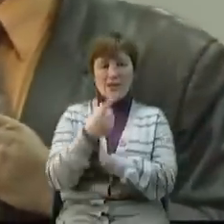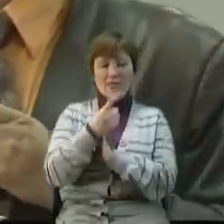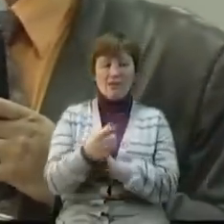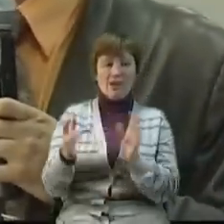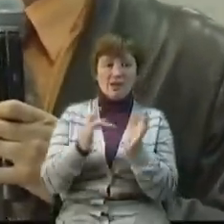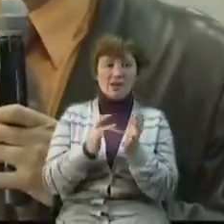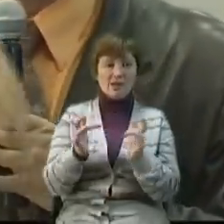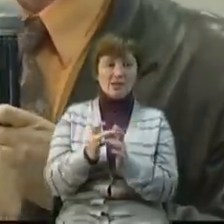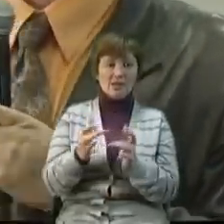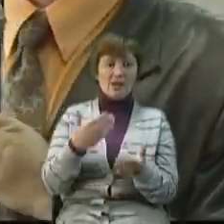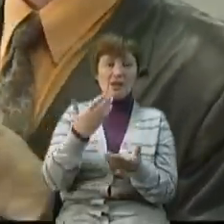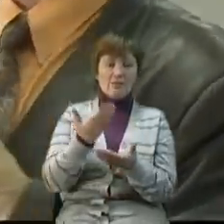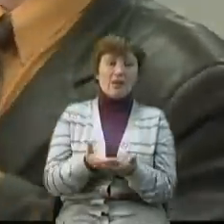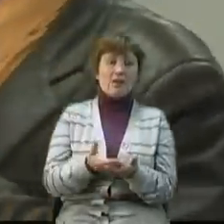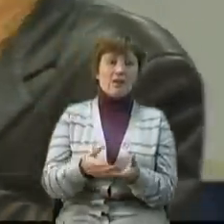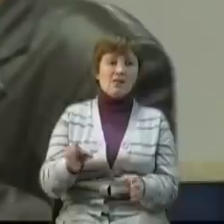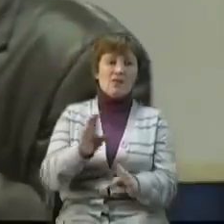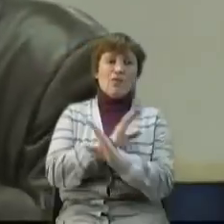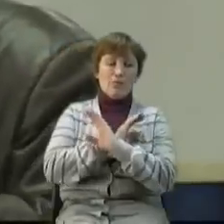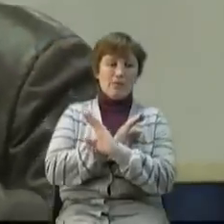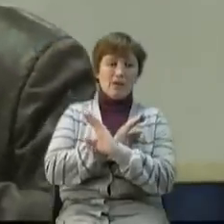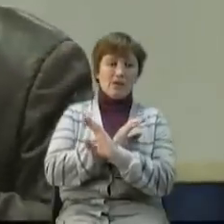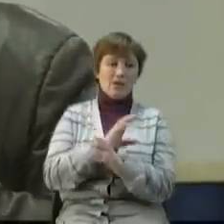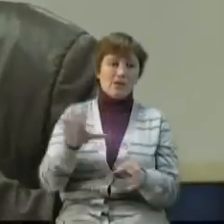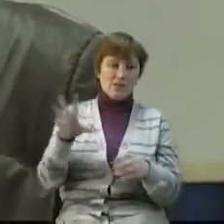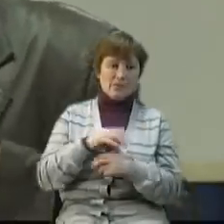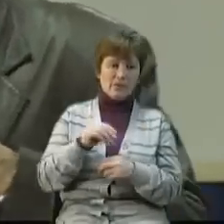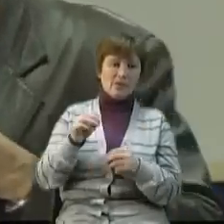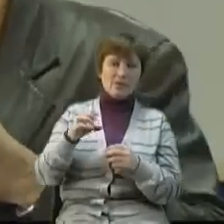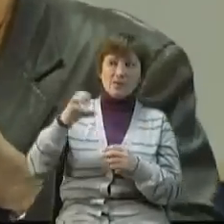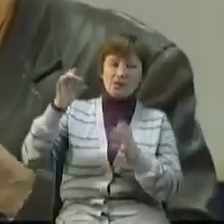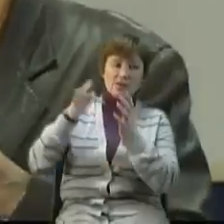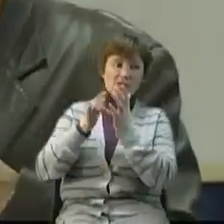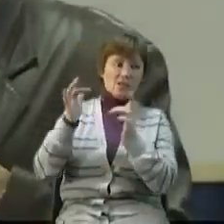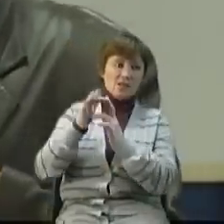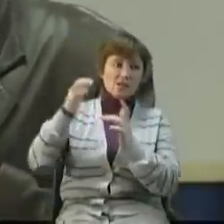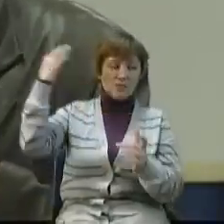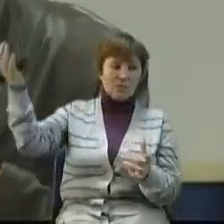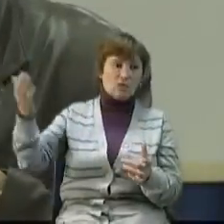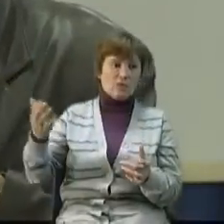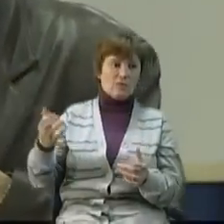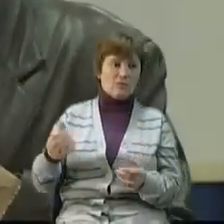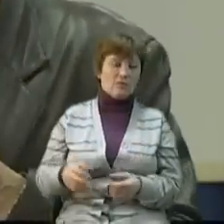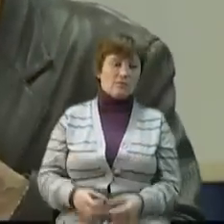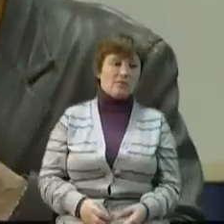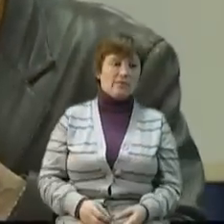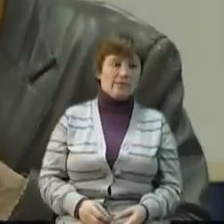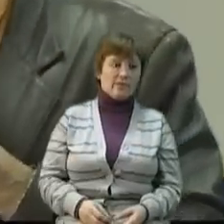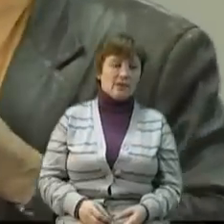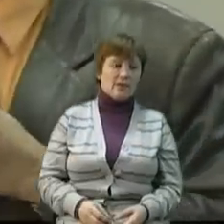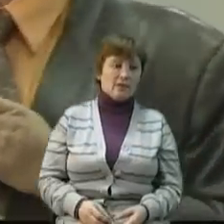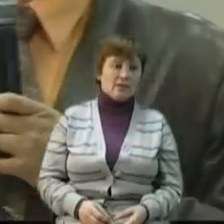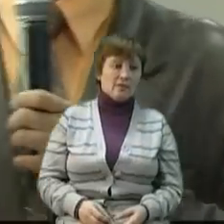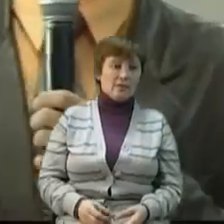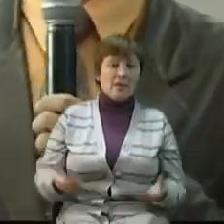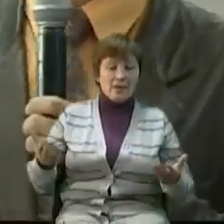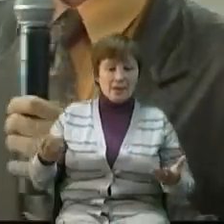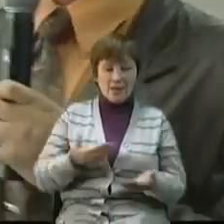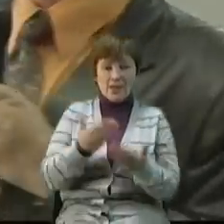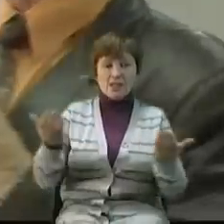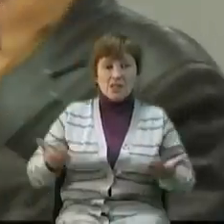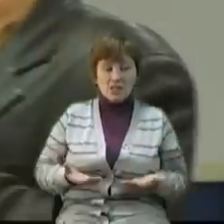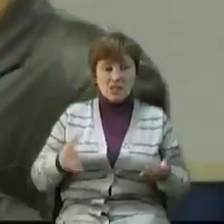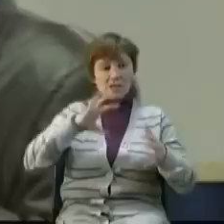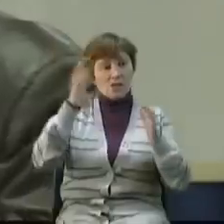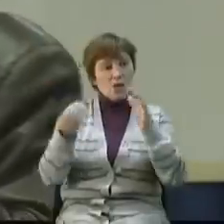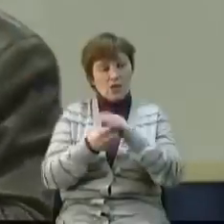Знаете, если мы умерли со Христом, вы умерли, жизнь ваша сокрыта со Христом в Боге. Об этом много говорится в Священном Писании. Почитайте себя